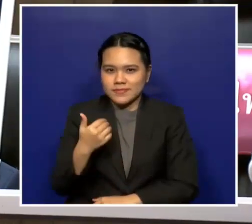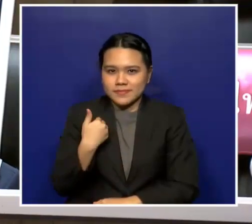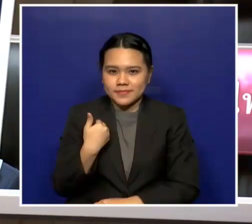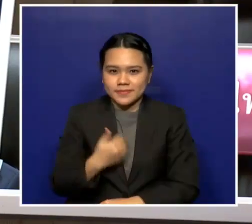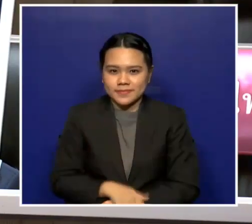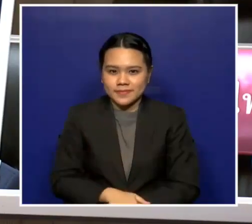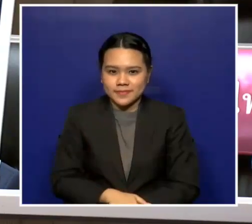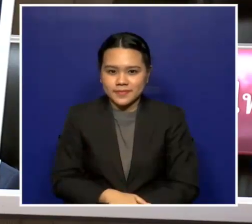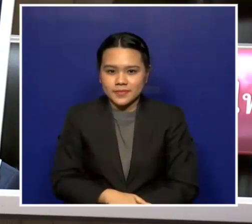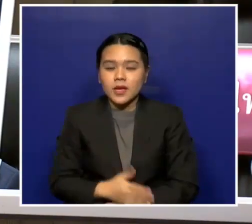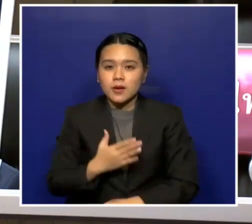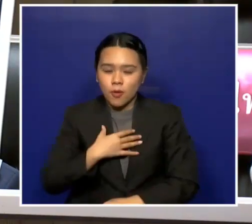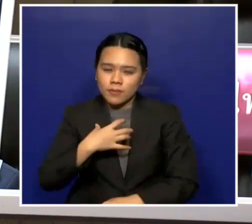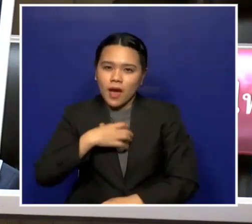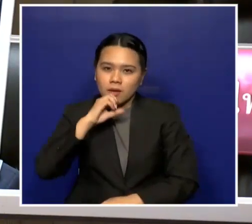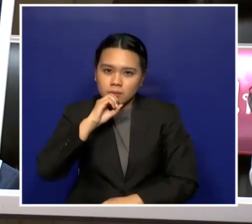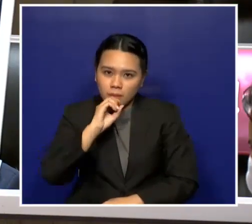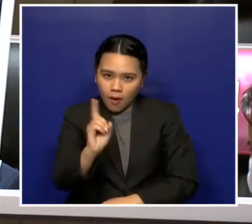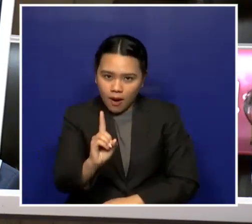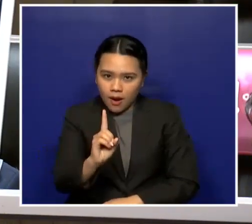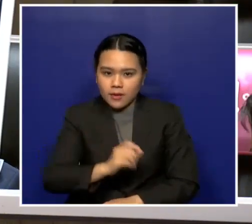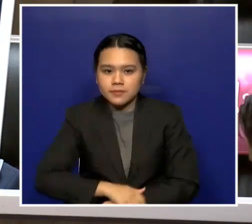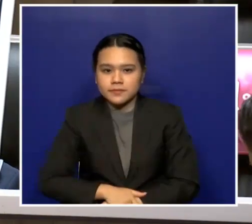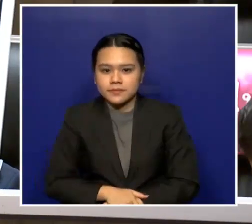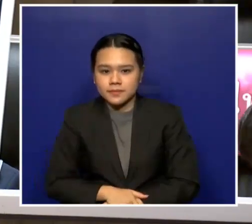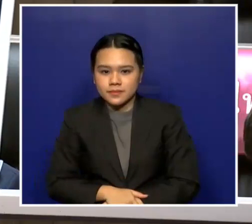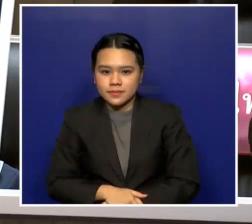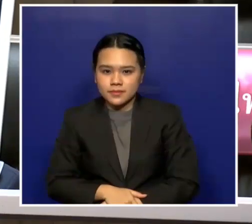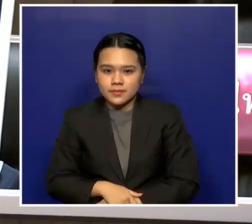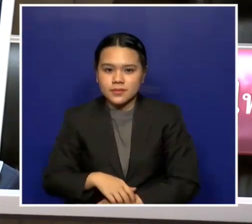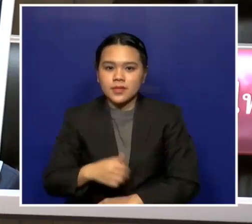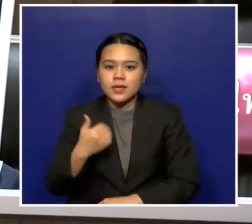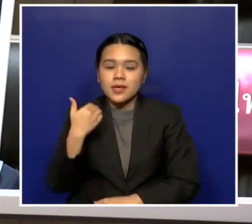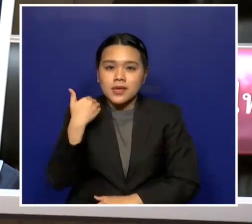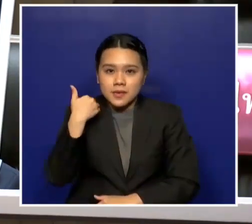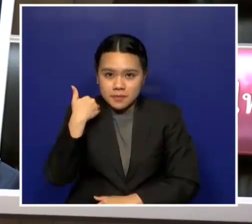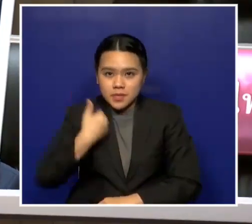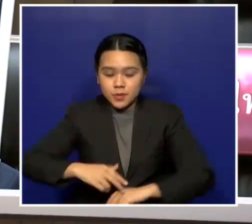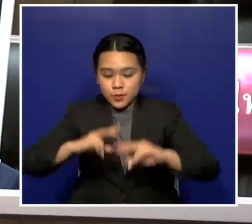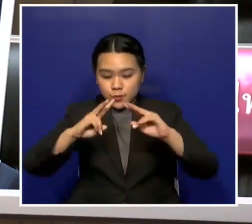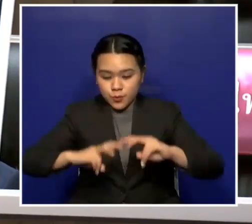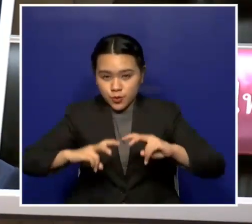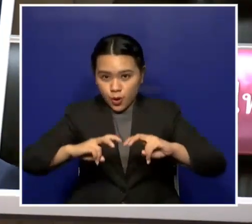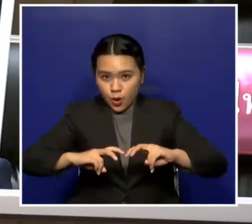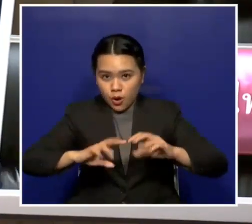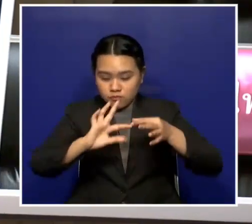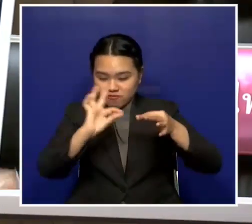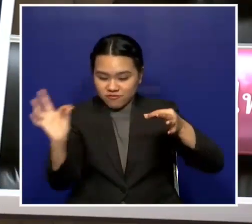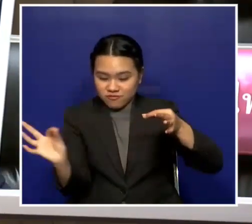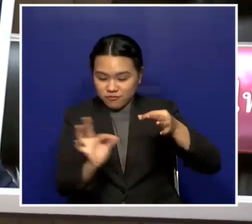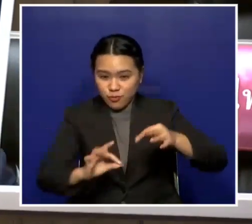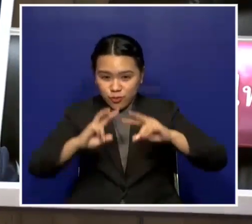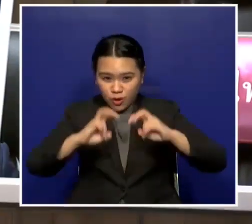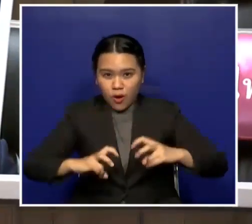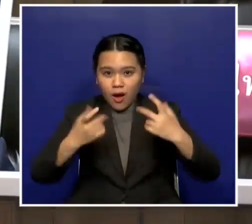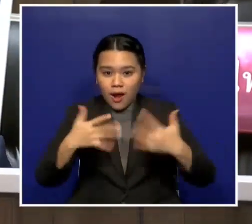นี่คือสิ่งที่ผมอยากจะบอกก็คือว่าการตีความอันนี้แล้วทางผู้ที่จะอนุมัติให้เจ้าสัวเนี่ยไปอ้างกฤษฎีกา